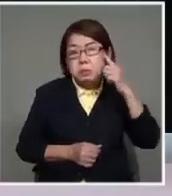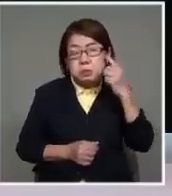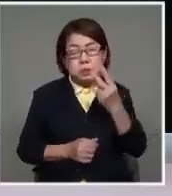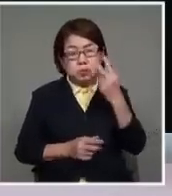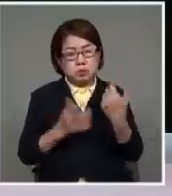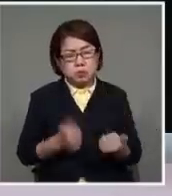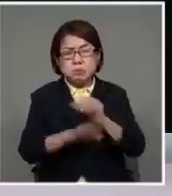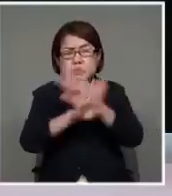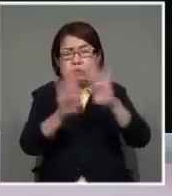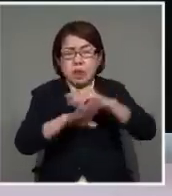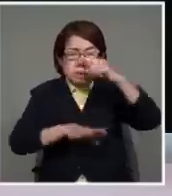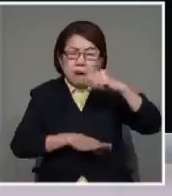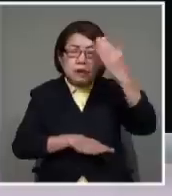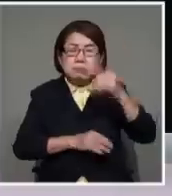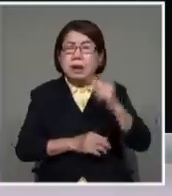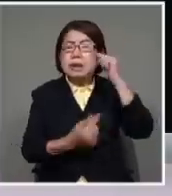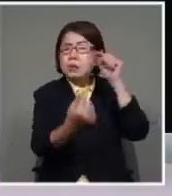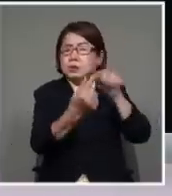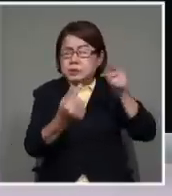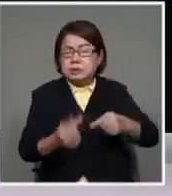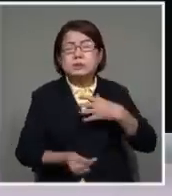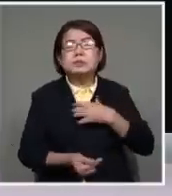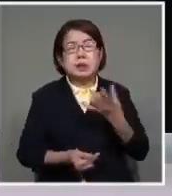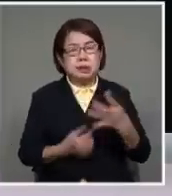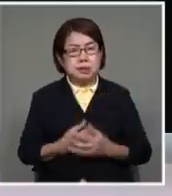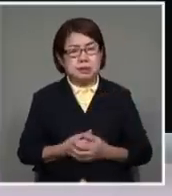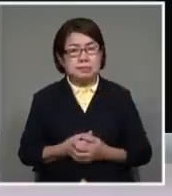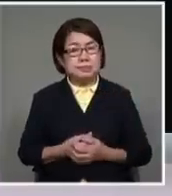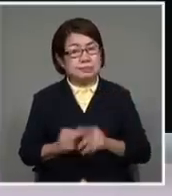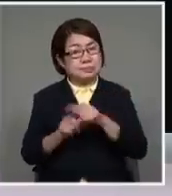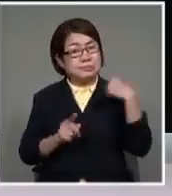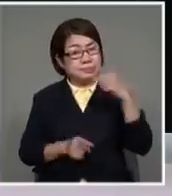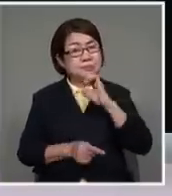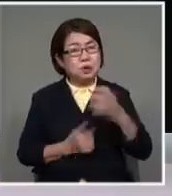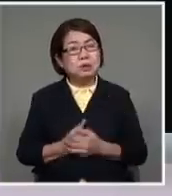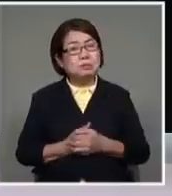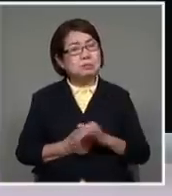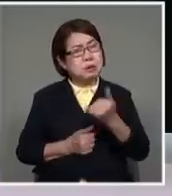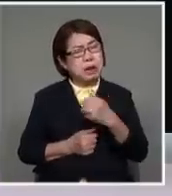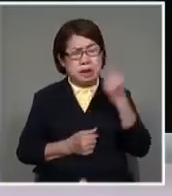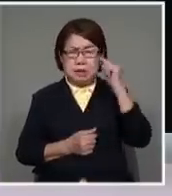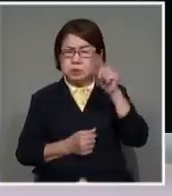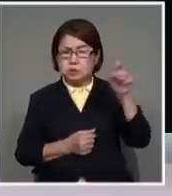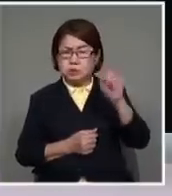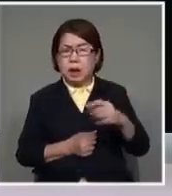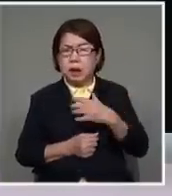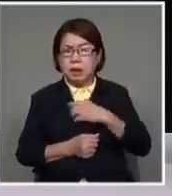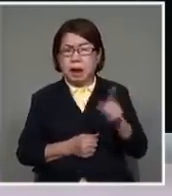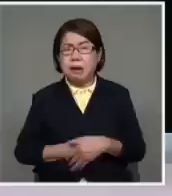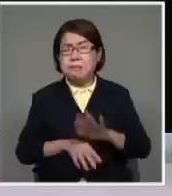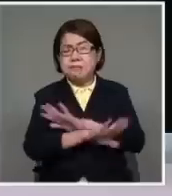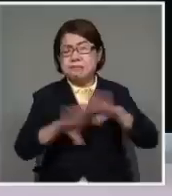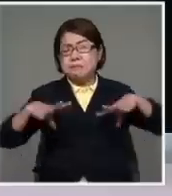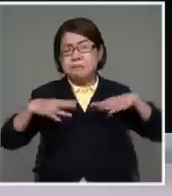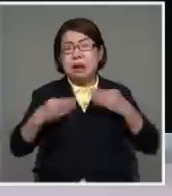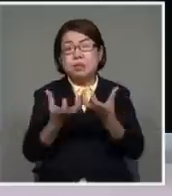าเคลื่อนไหวครั้งนี้เนี่ยเขามีจุดประสงค์จริงๆอะไรนะอย่างที่คุณกัญจนาเรียนว่าบางคนเนี่ยก็ตั้งข้อสังเกตว่าแบบนี้ต้องการจะกีดกันทางการค้